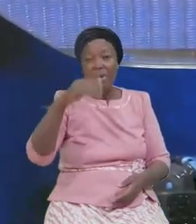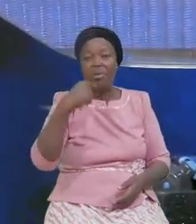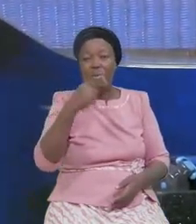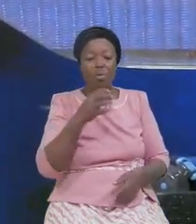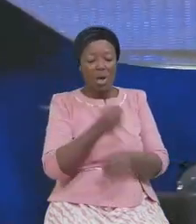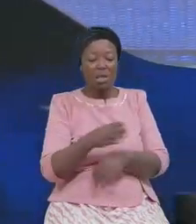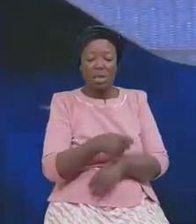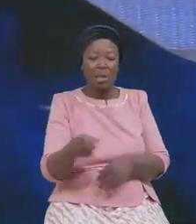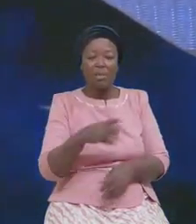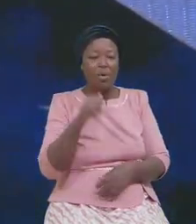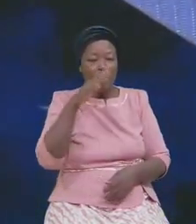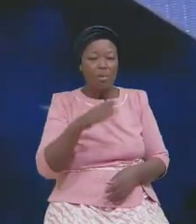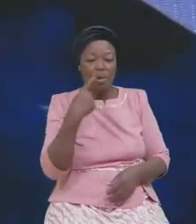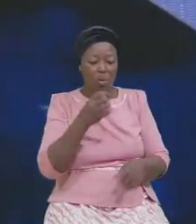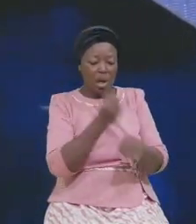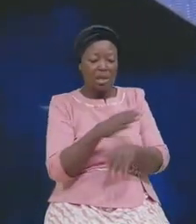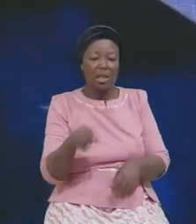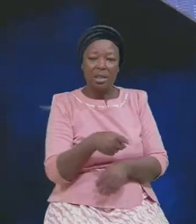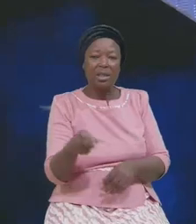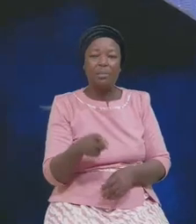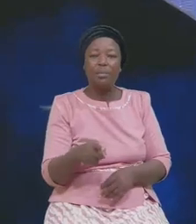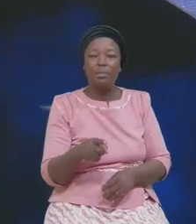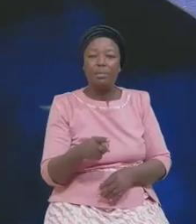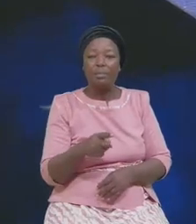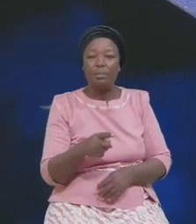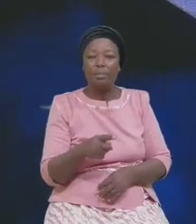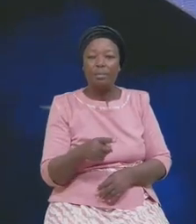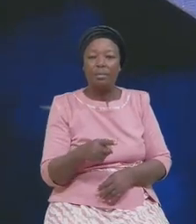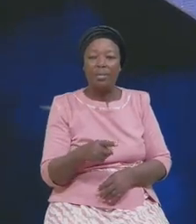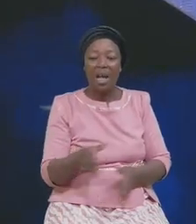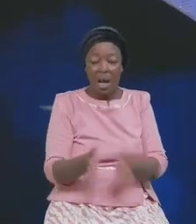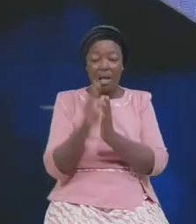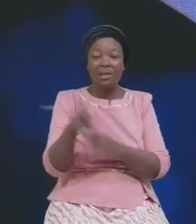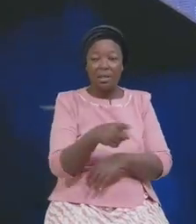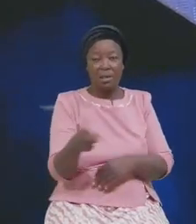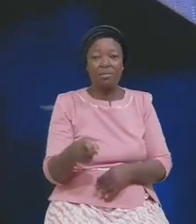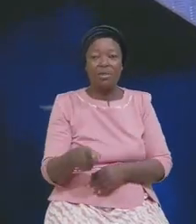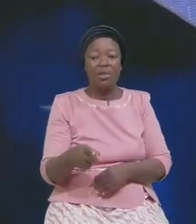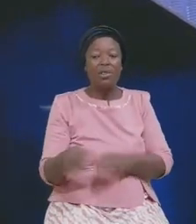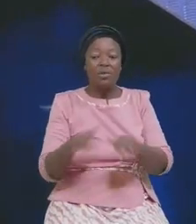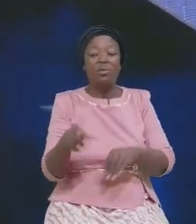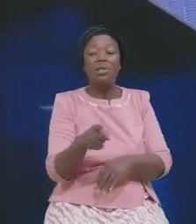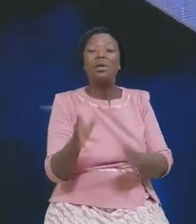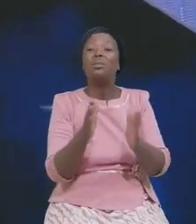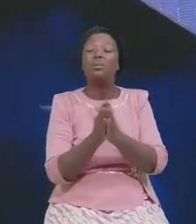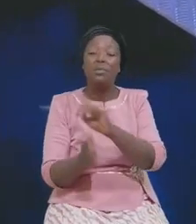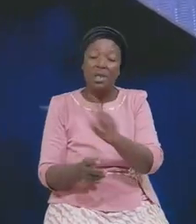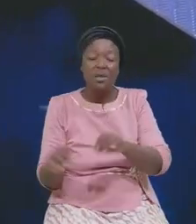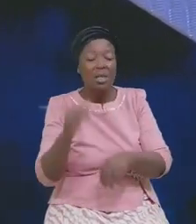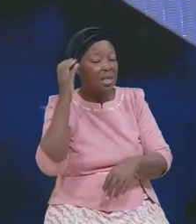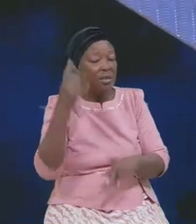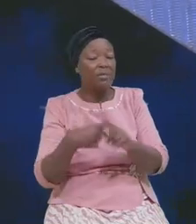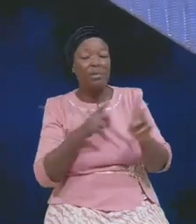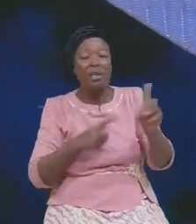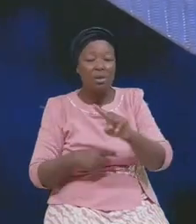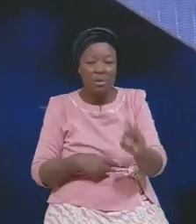les femmes qui les conseillent, pour leur dire, allez-y, il faut leur poser la question. Est-ce qu'ils ont prié? Est-ce qu'eux, ils ont entendu la voix de